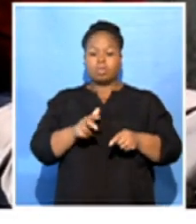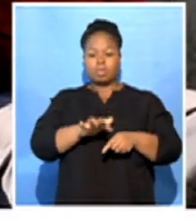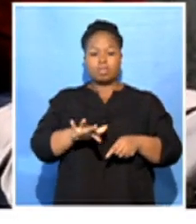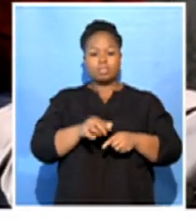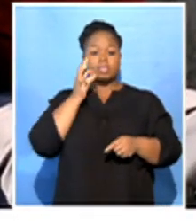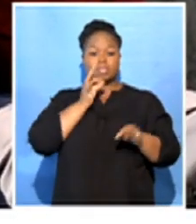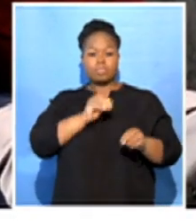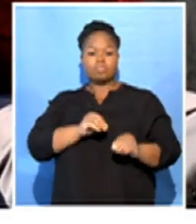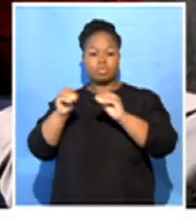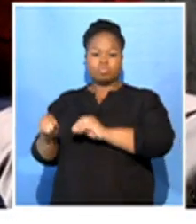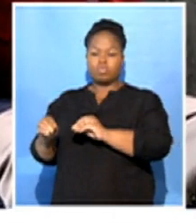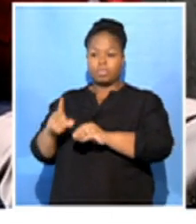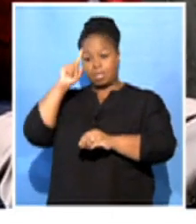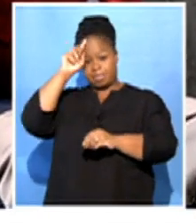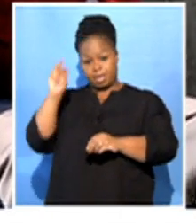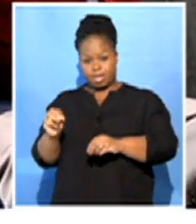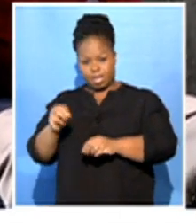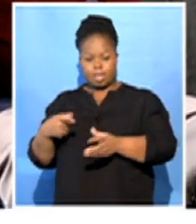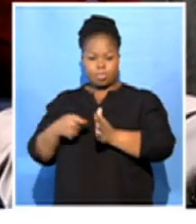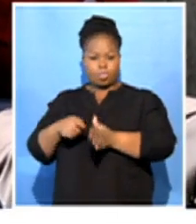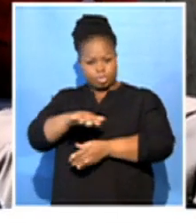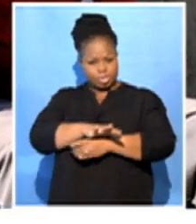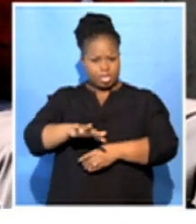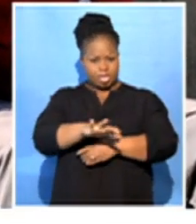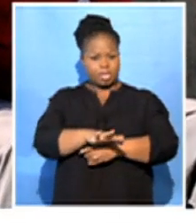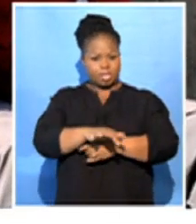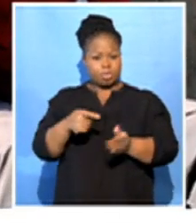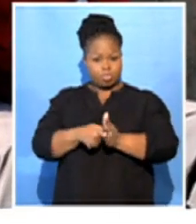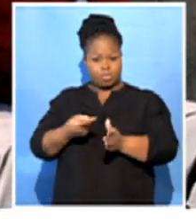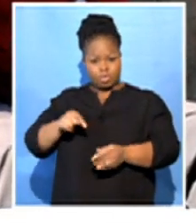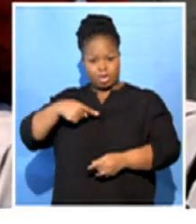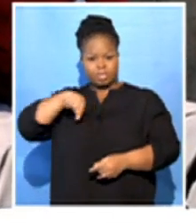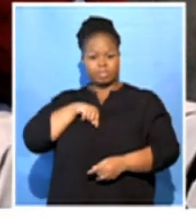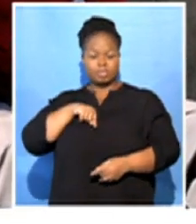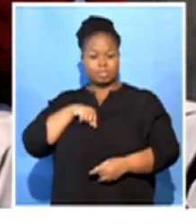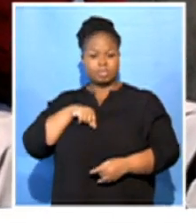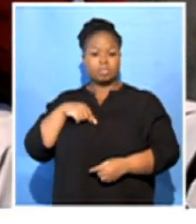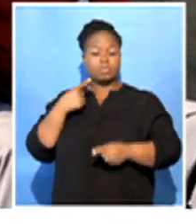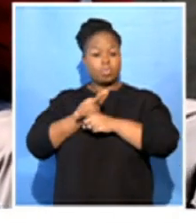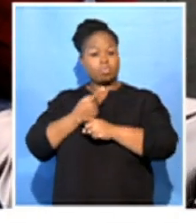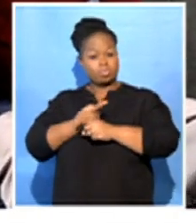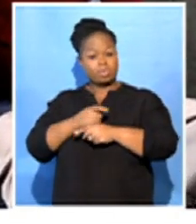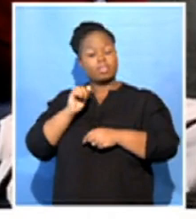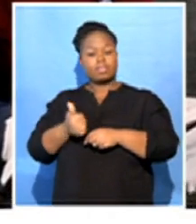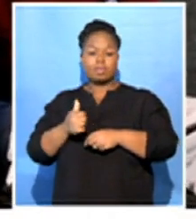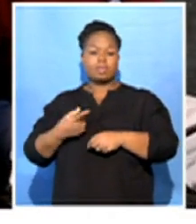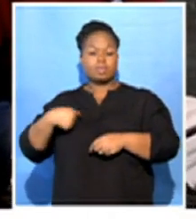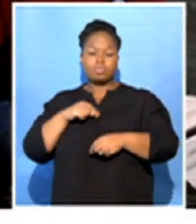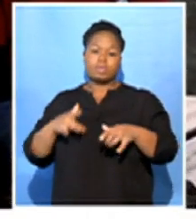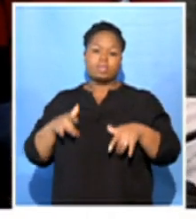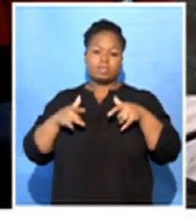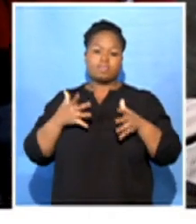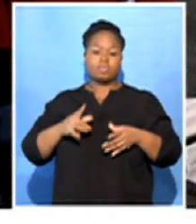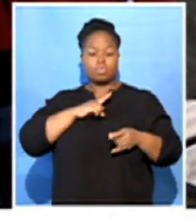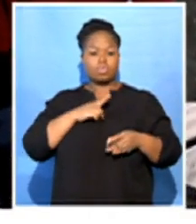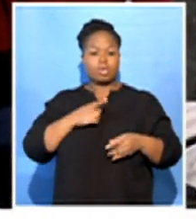kwathiwa masiphumeni apha. uMandela wayithenga le ndawo, uMandela wasithengela uMandela. uMandela abantu babawusiwaphi. Sahlala lo hlobo sathi